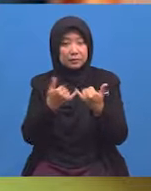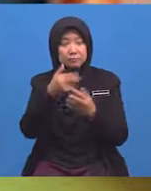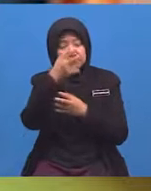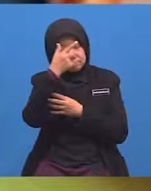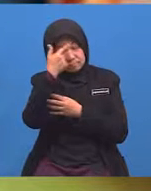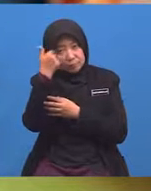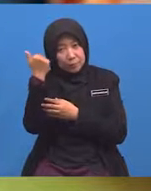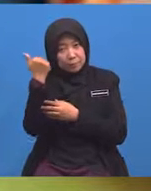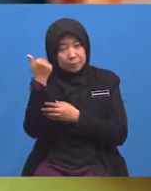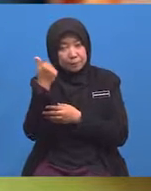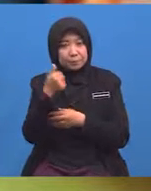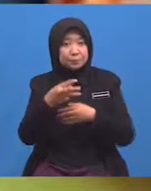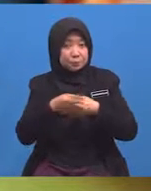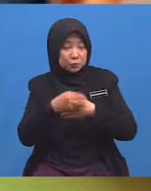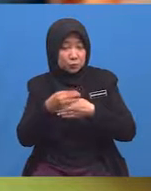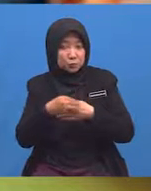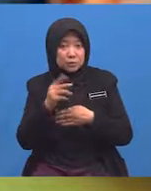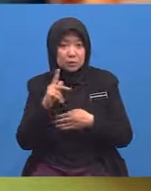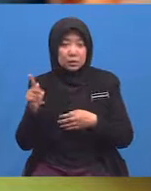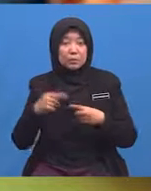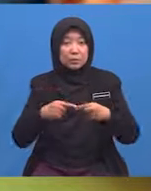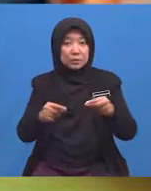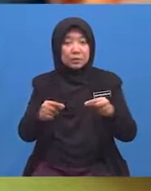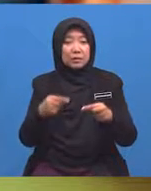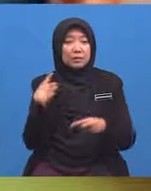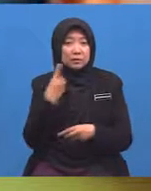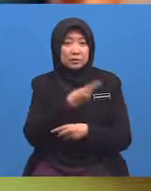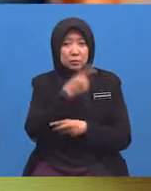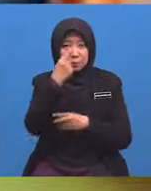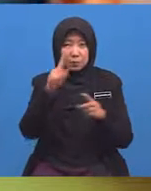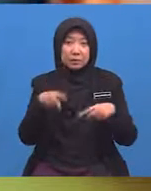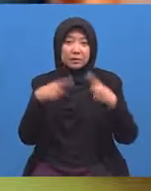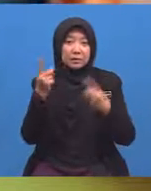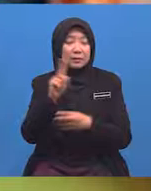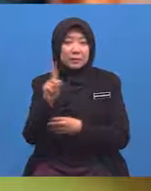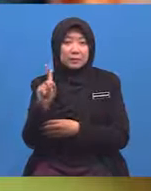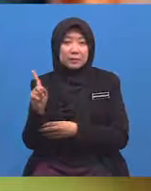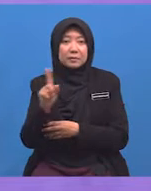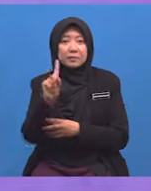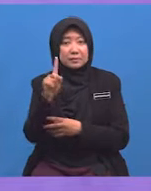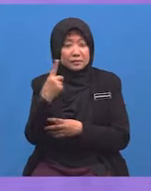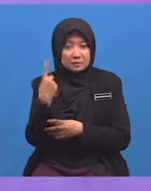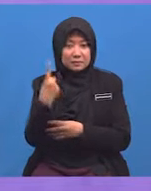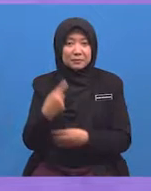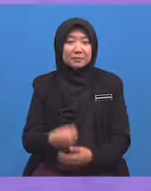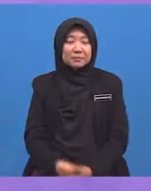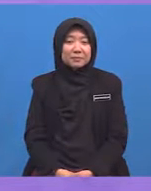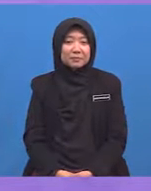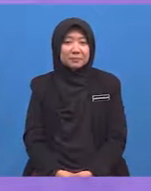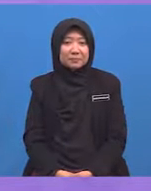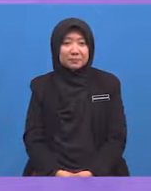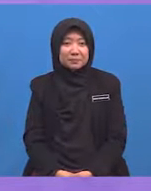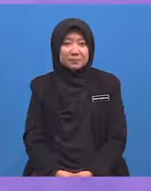kerana ia memudahkan pergerakan kita untuk pergi ke mana sahaja.